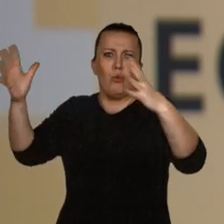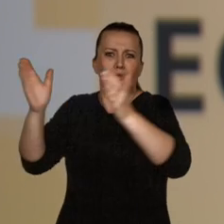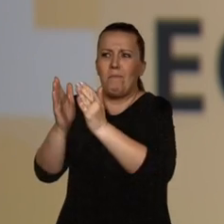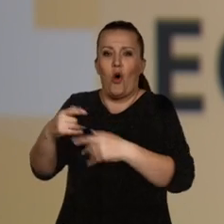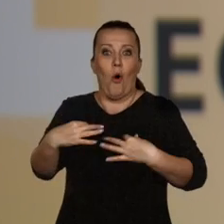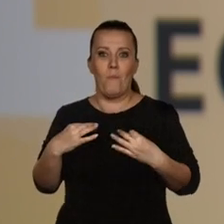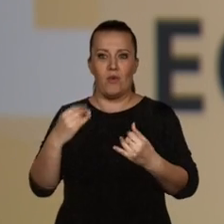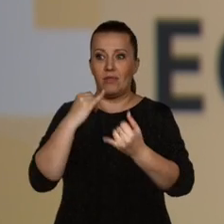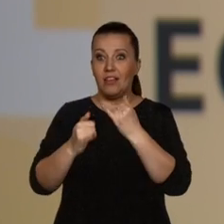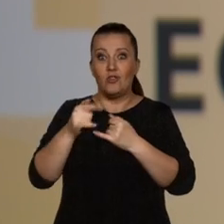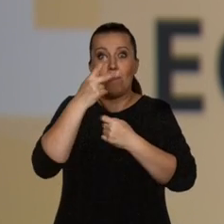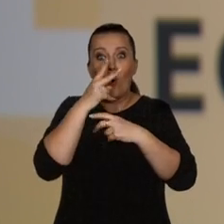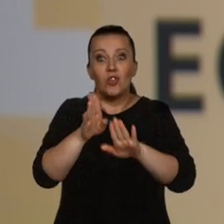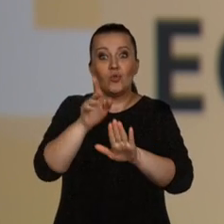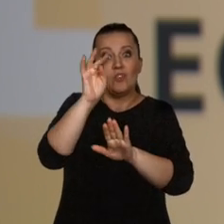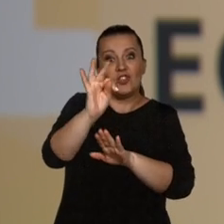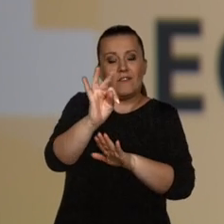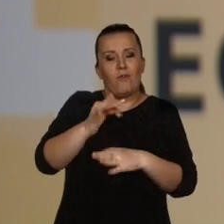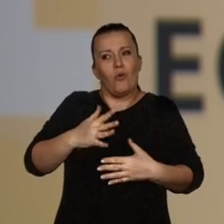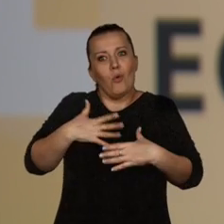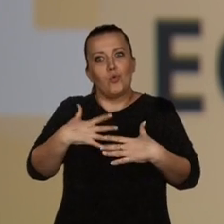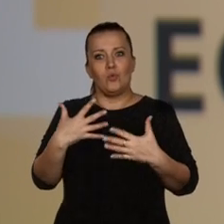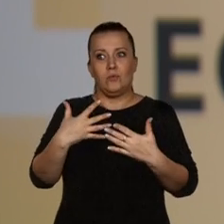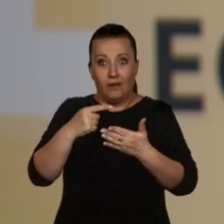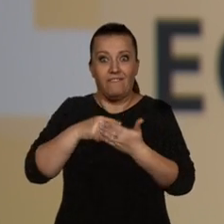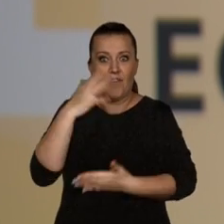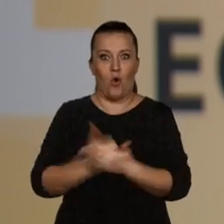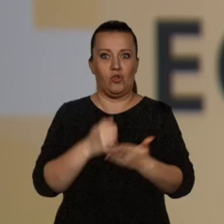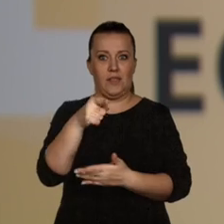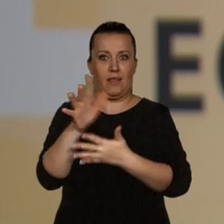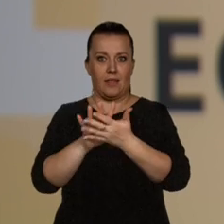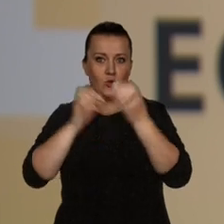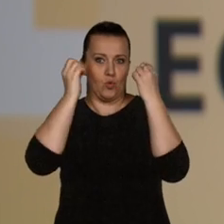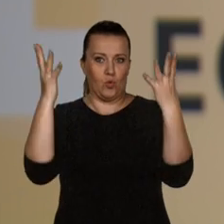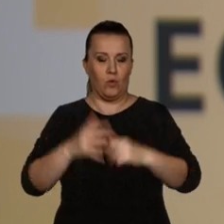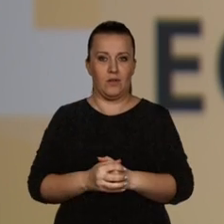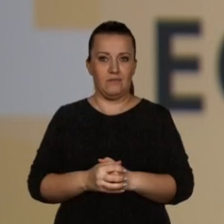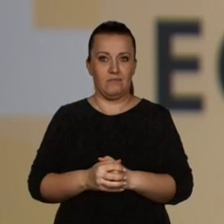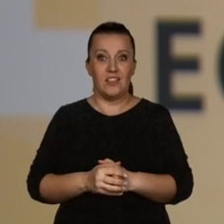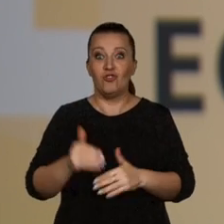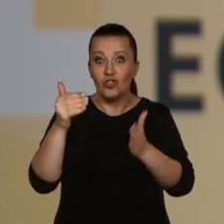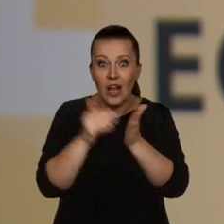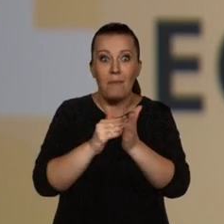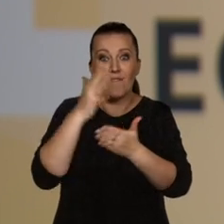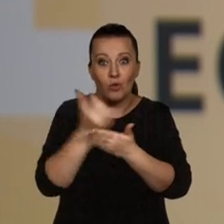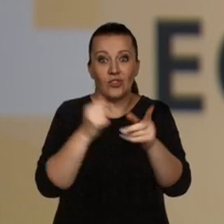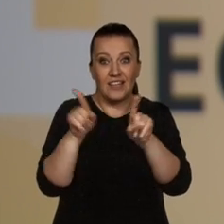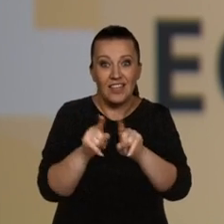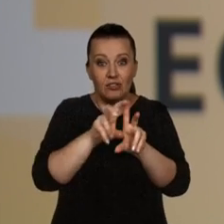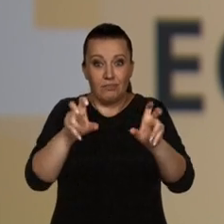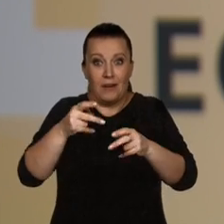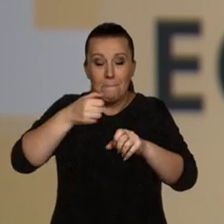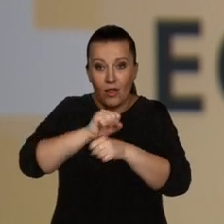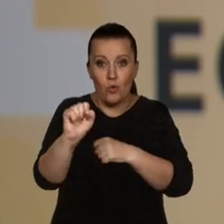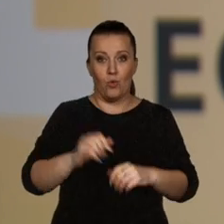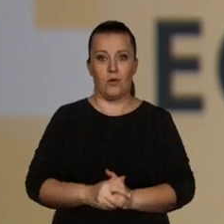swojej osobowości jest jak najbardziej tekstem kultury, który należy używać, który należy interpretować i który